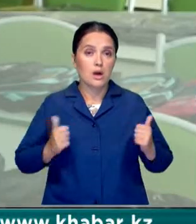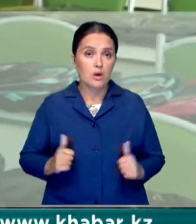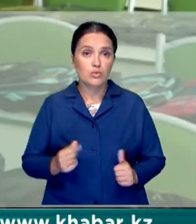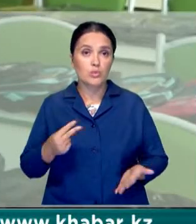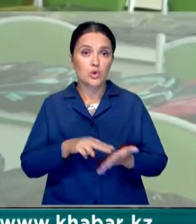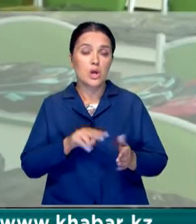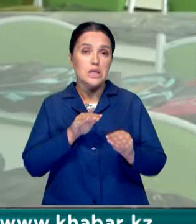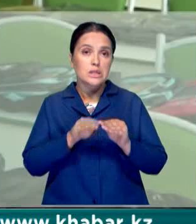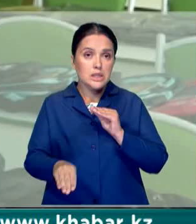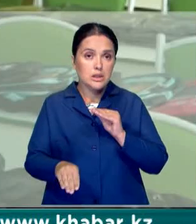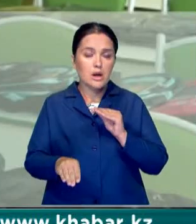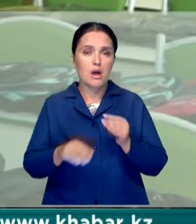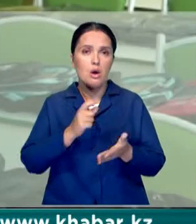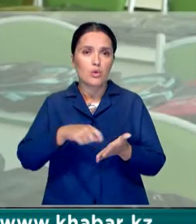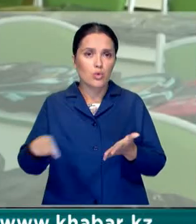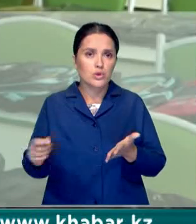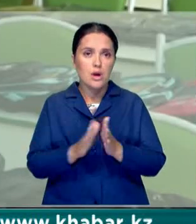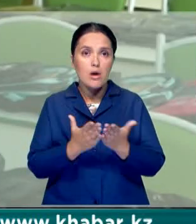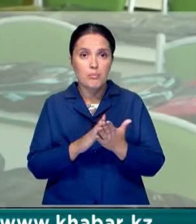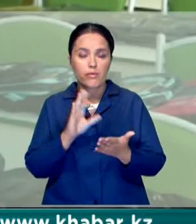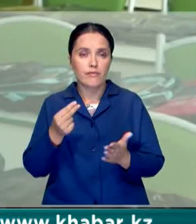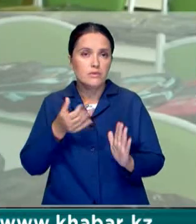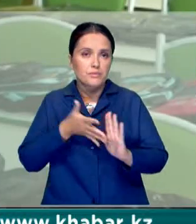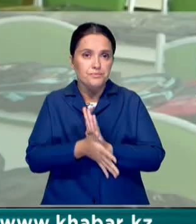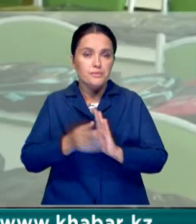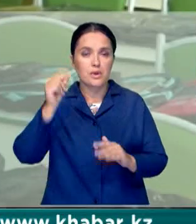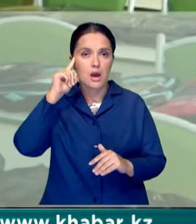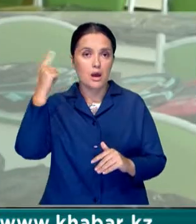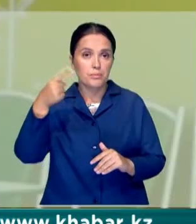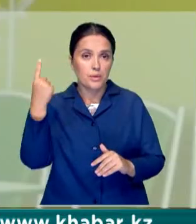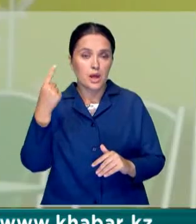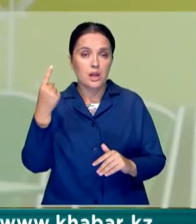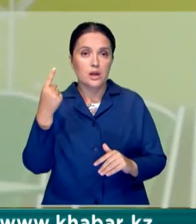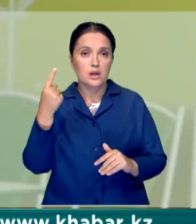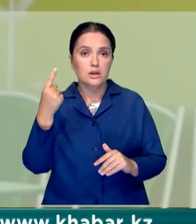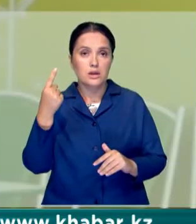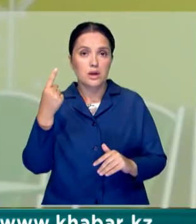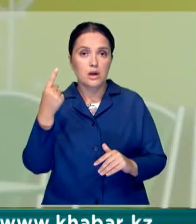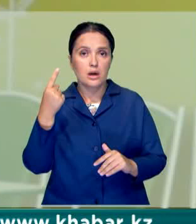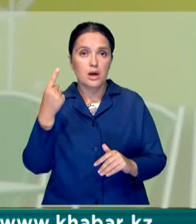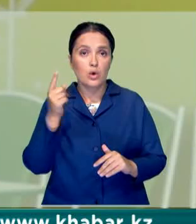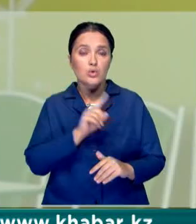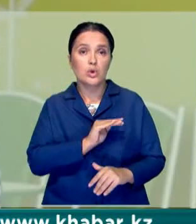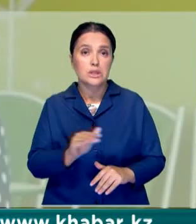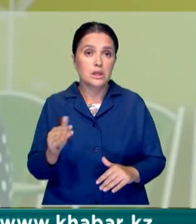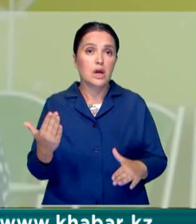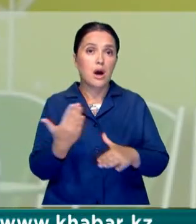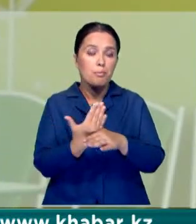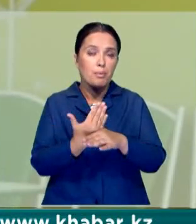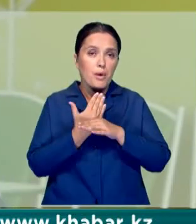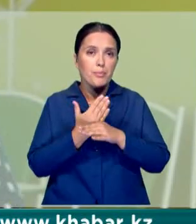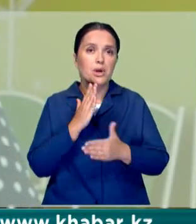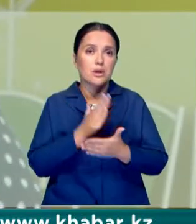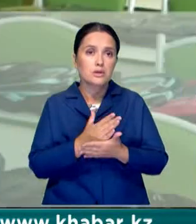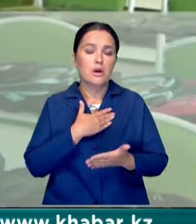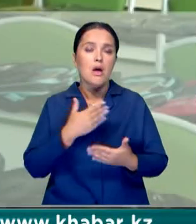тысяч. Концтовары, вот это вот все, 1000 на 15 выходит. А так легче. То, что детям помогают, одевают концтовары,